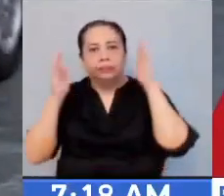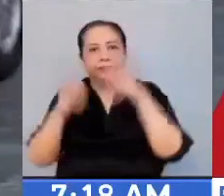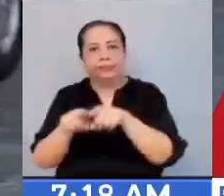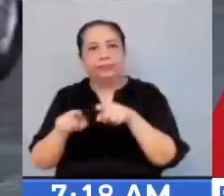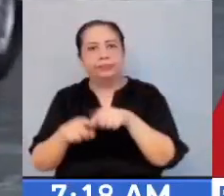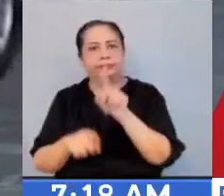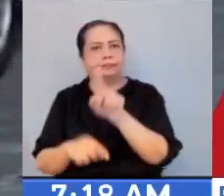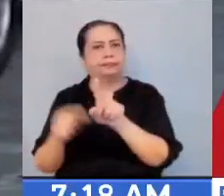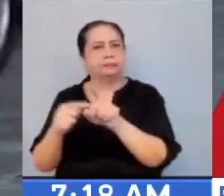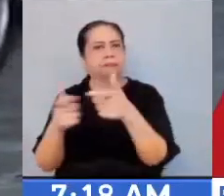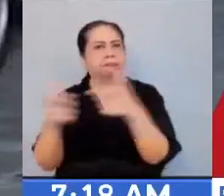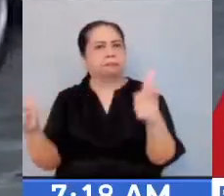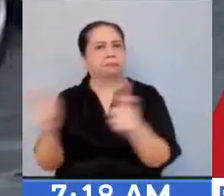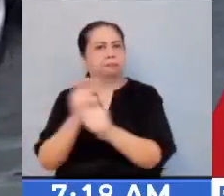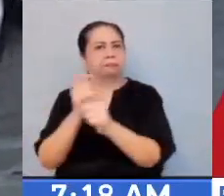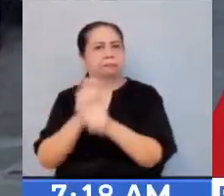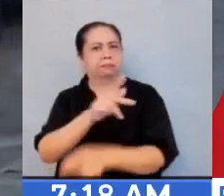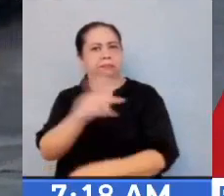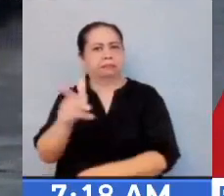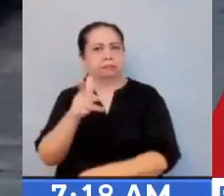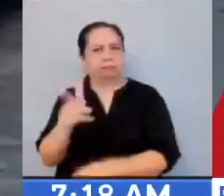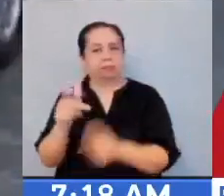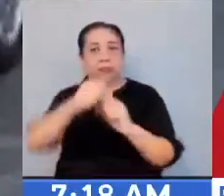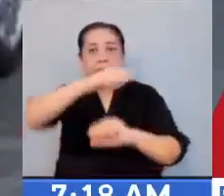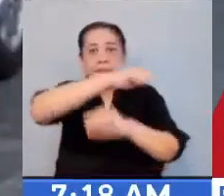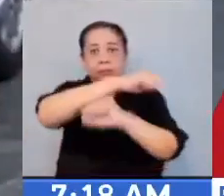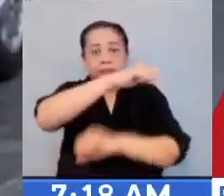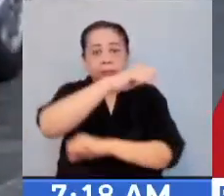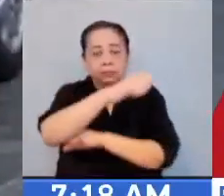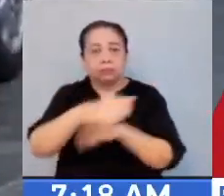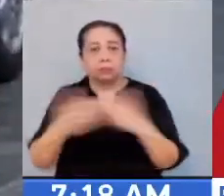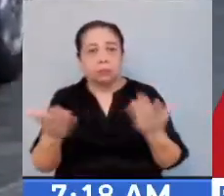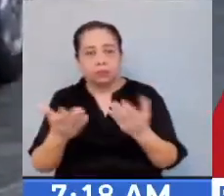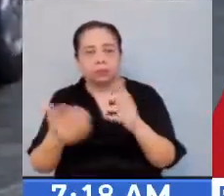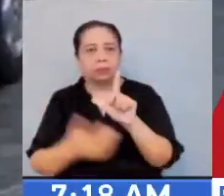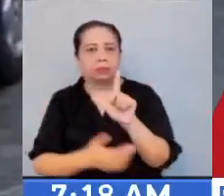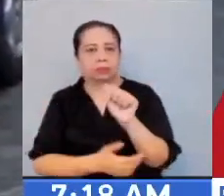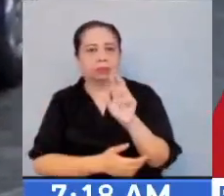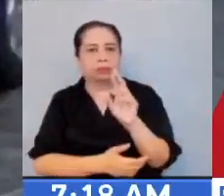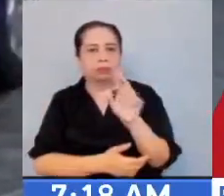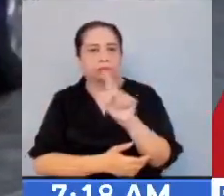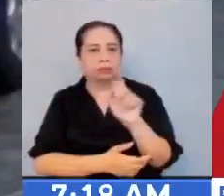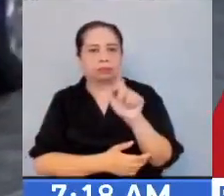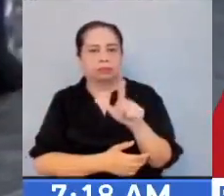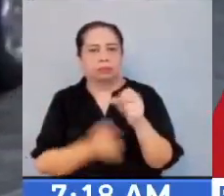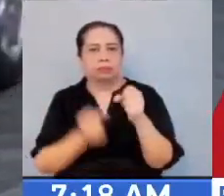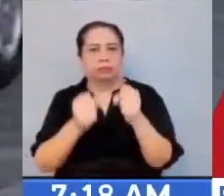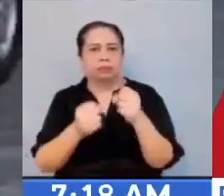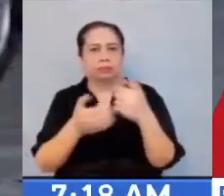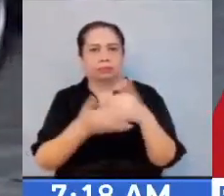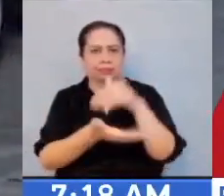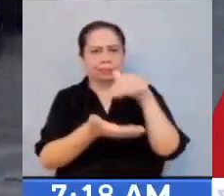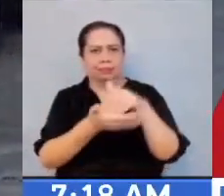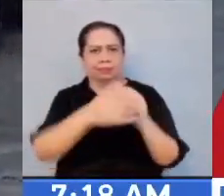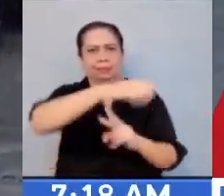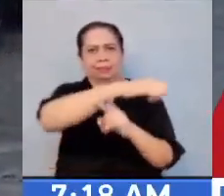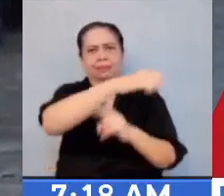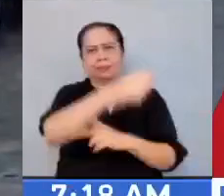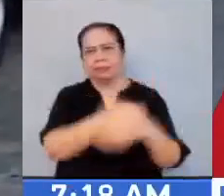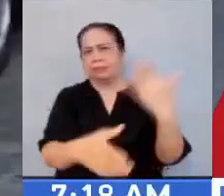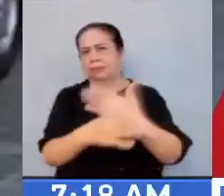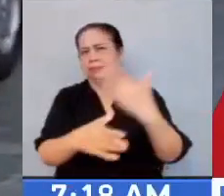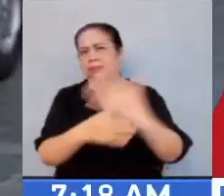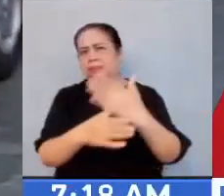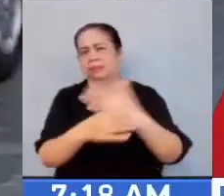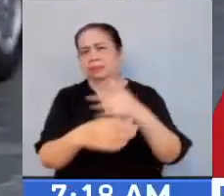na ipinarada sa mismo tulay sa Larvizabal Street. Ito ay nasa gitna pa mismo ng tulay, kaya naman sinasabing abala sa mga motorista at atake din